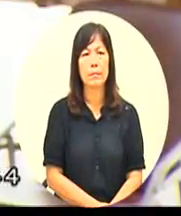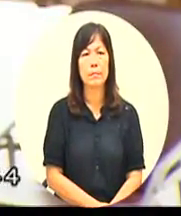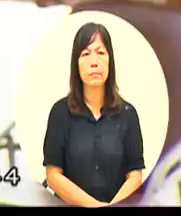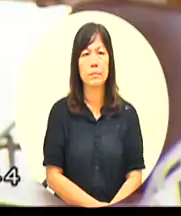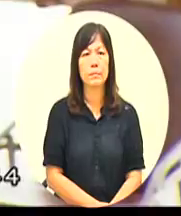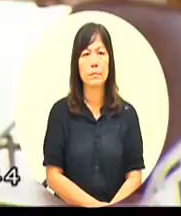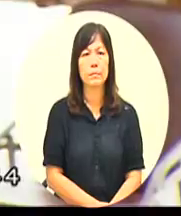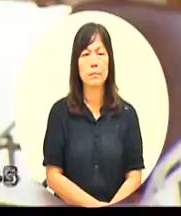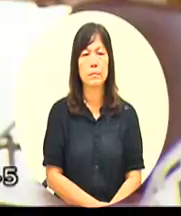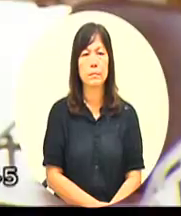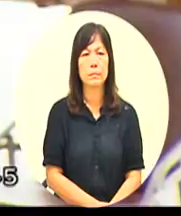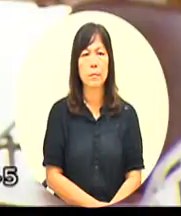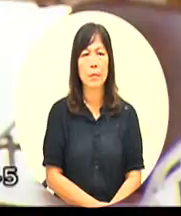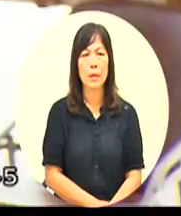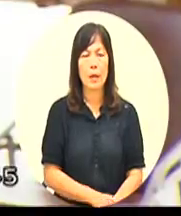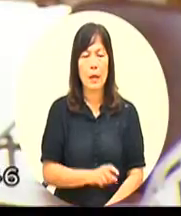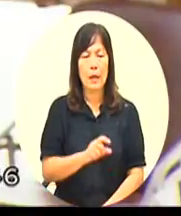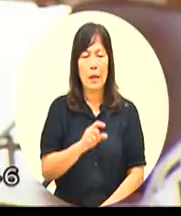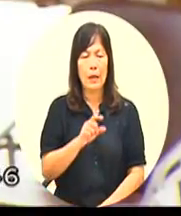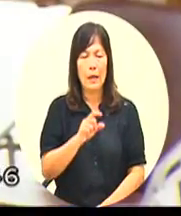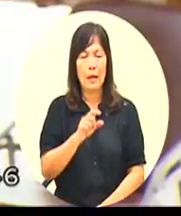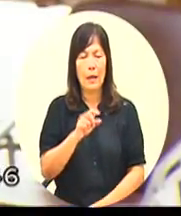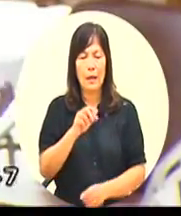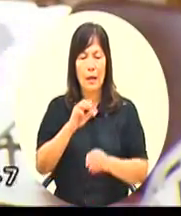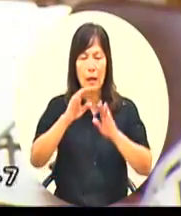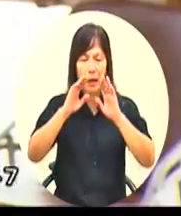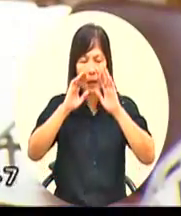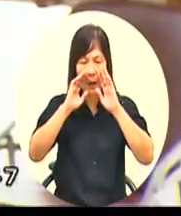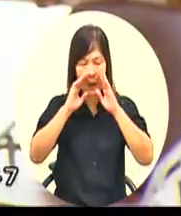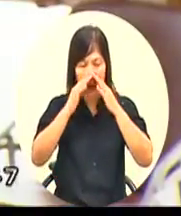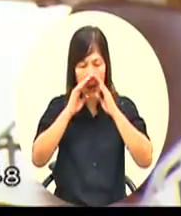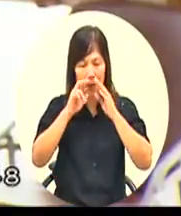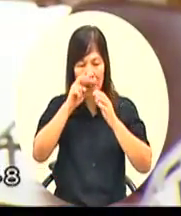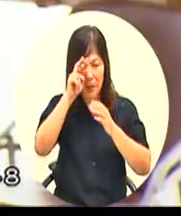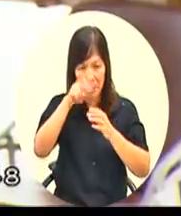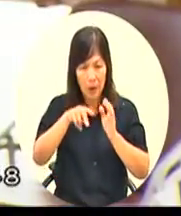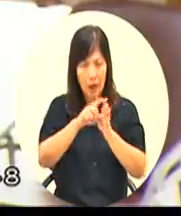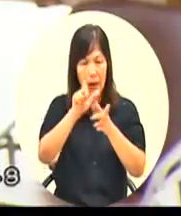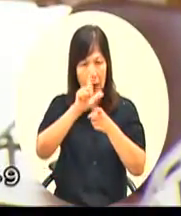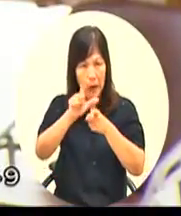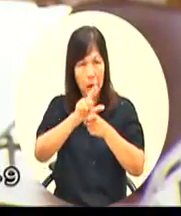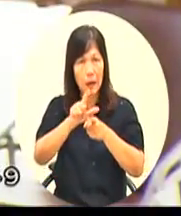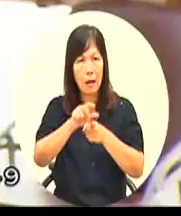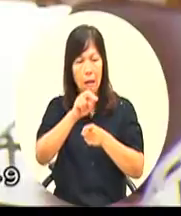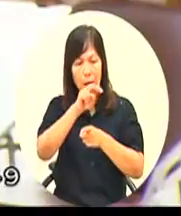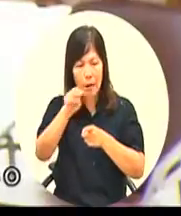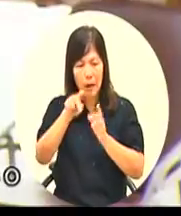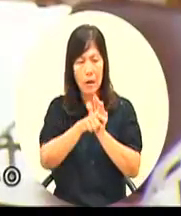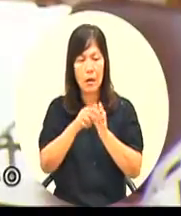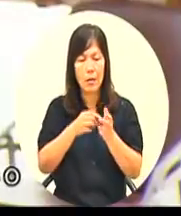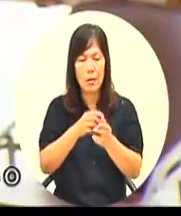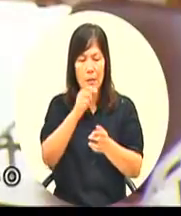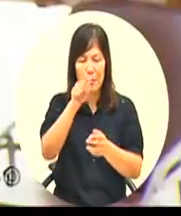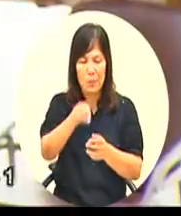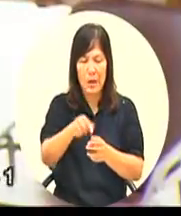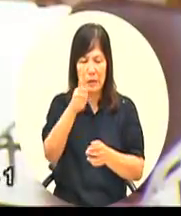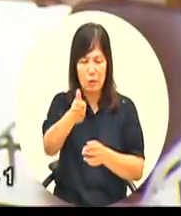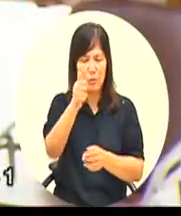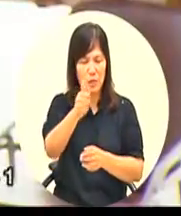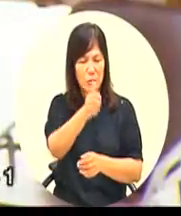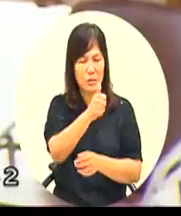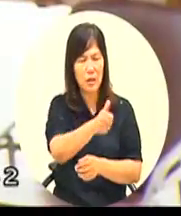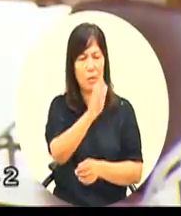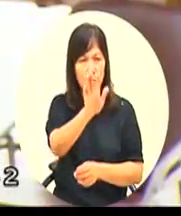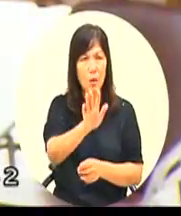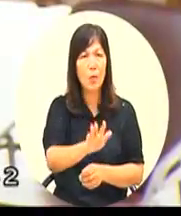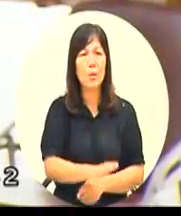我看到 FB 哈，现在 FB 就是用哦 Line 啊 FB 啊，我看了我都给他们按赞呢啊，有的地